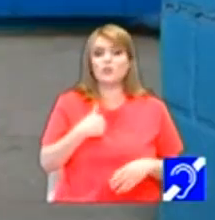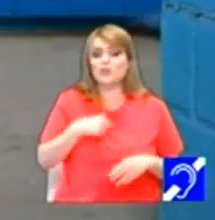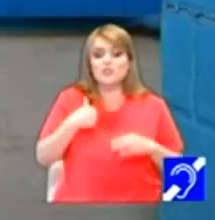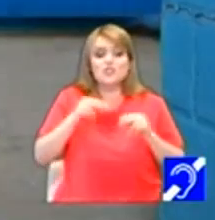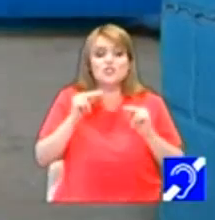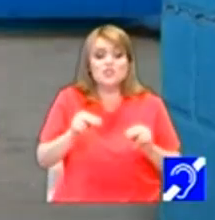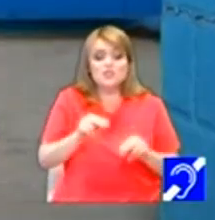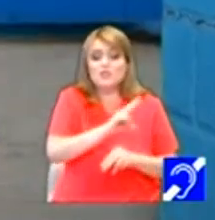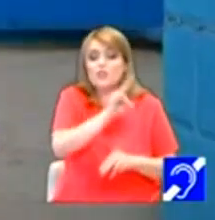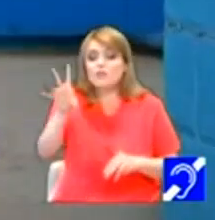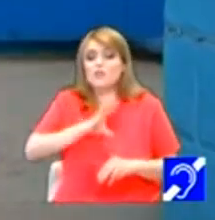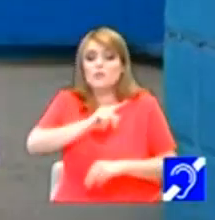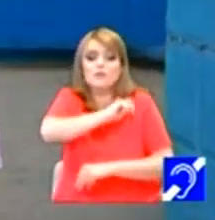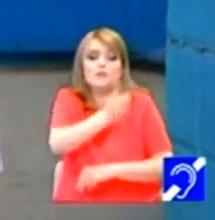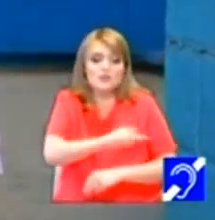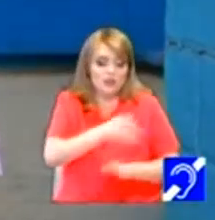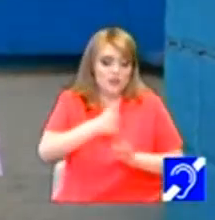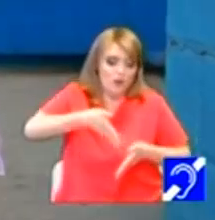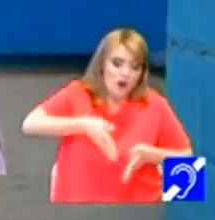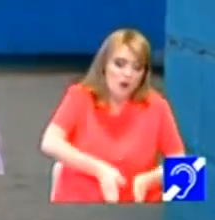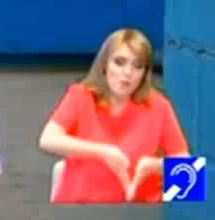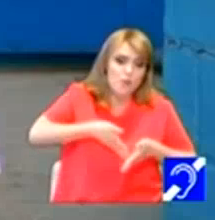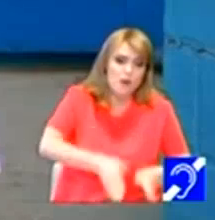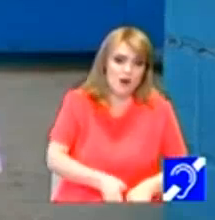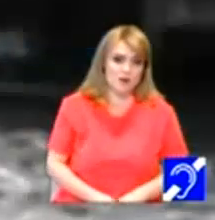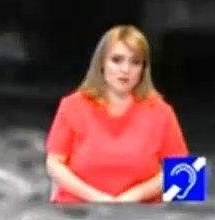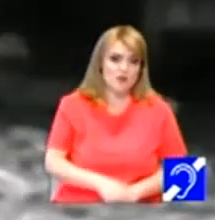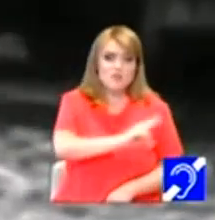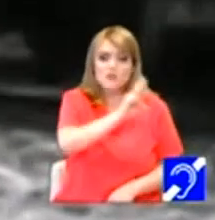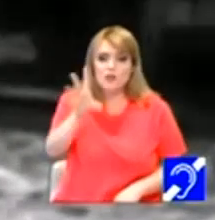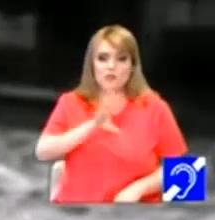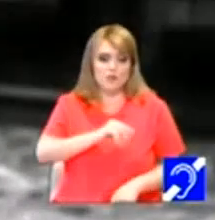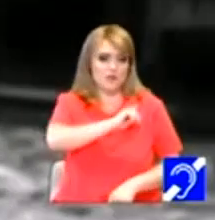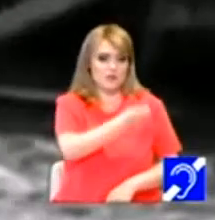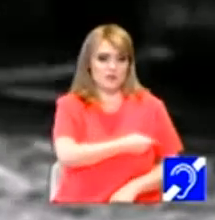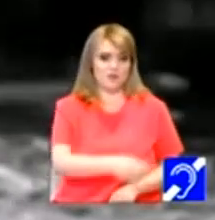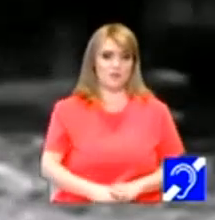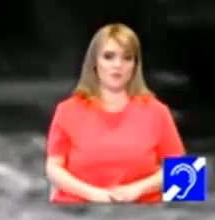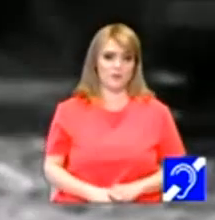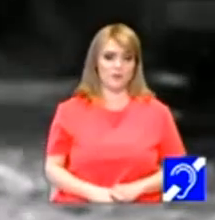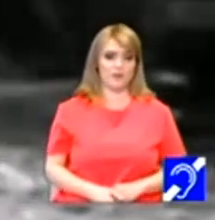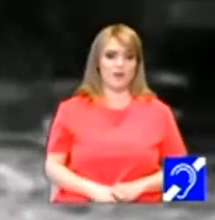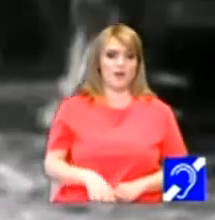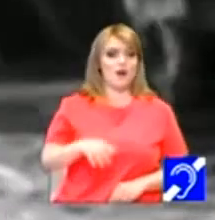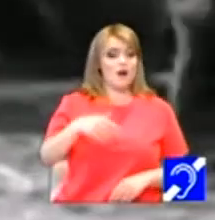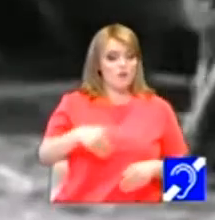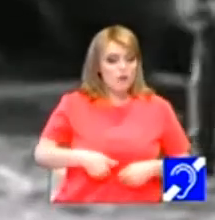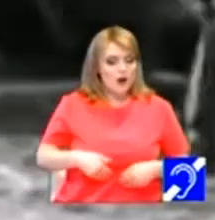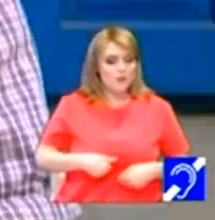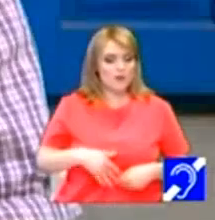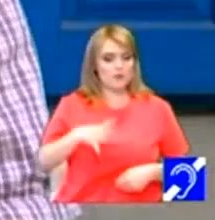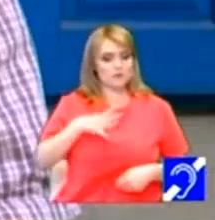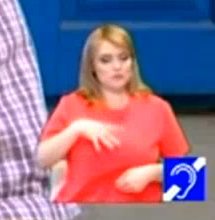nicio putere, nu avea nici oameni. Era distrugere mare. Foamea a determinat oamenii să se mănânce unul pe